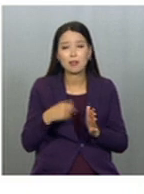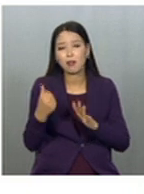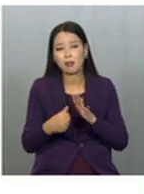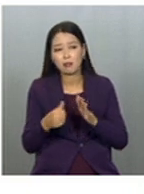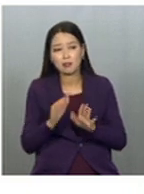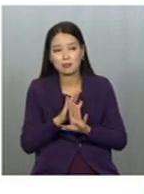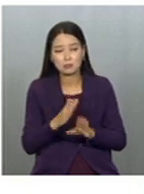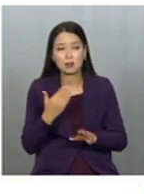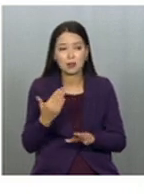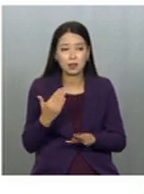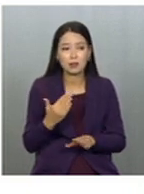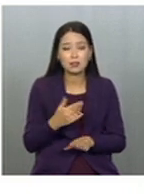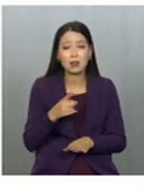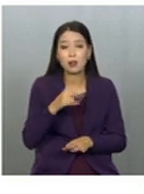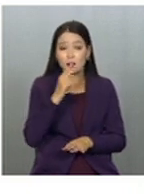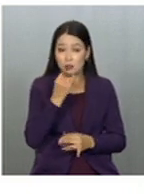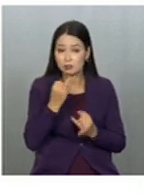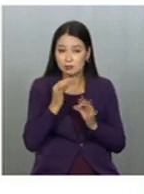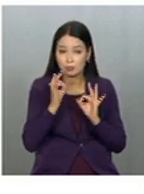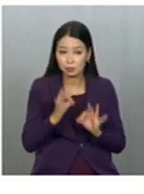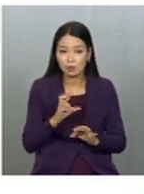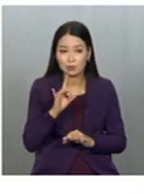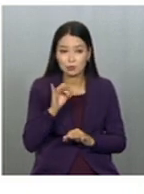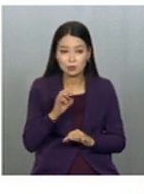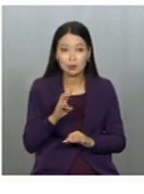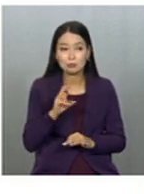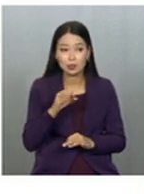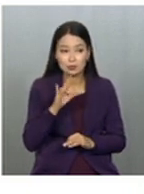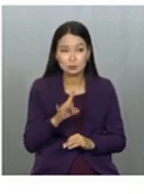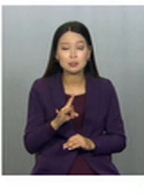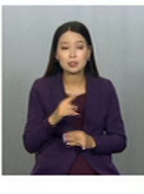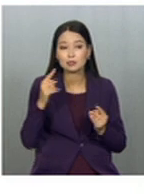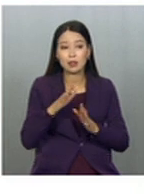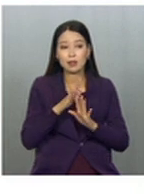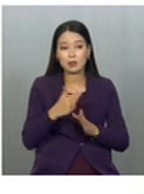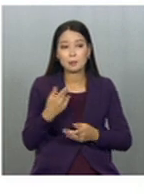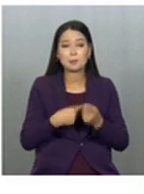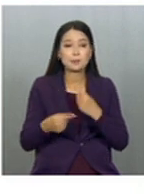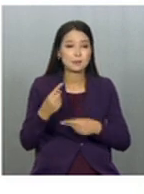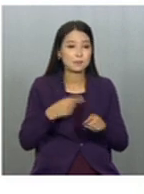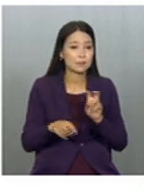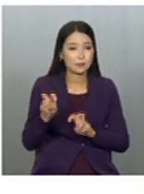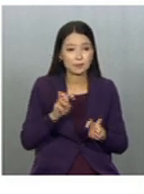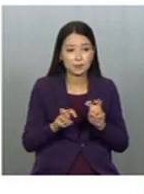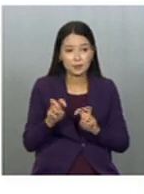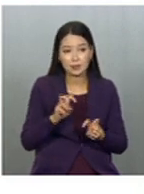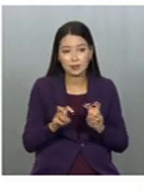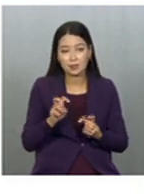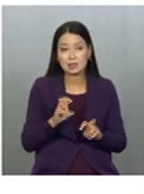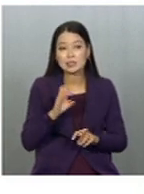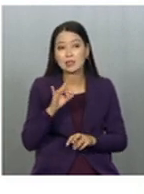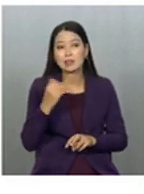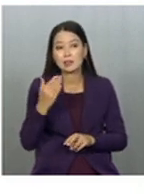аузыңды тарта сөйле Біржан батыр, жарамас жүдеп қайтсаң іздеп келіп», деп Біржан ақынға дес бермей адуындап тұрған.